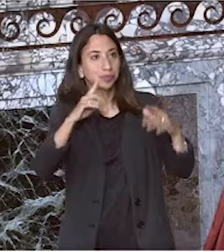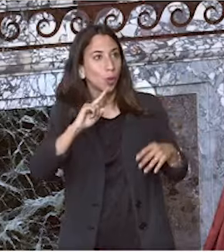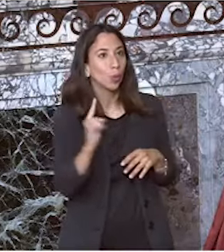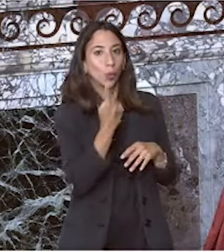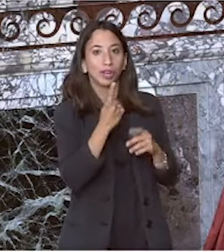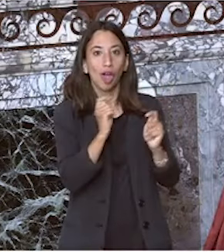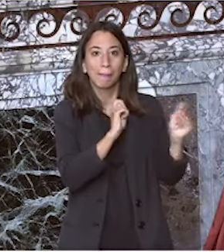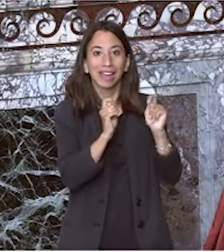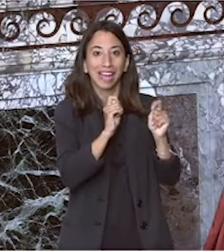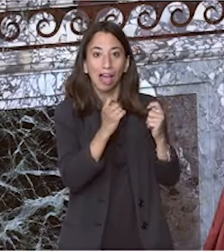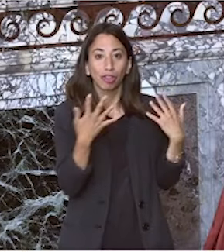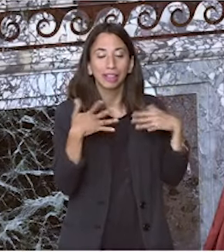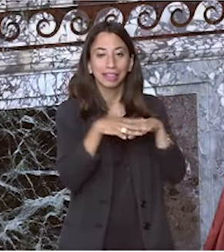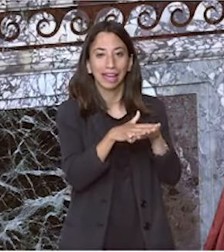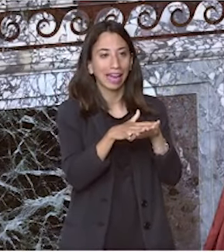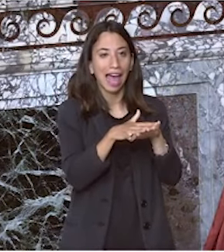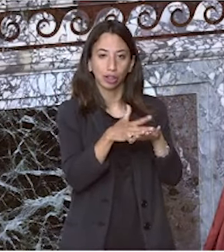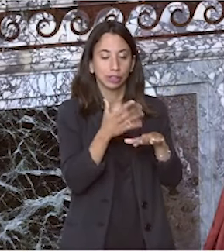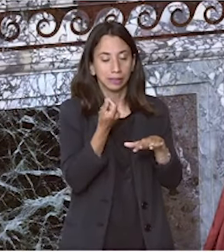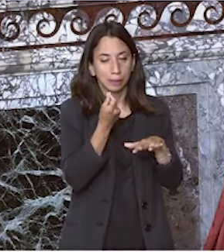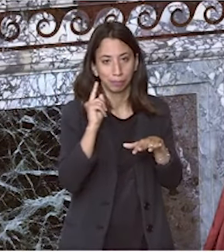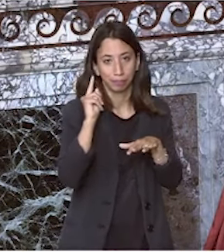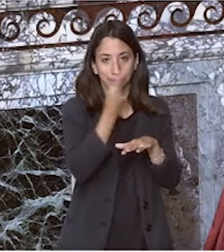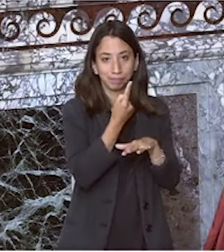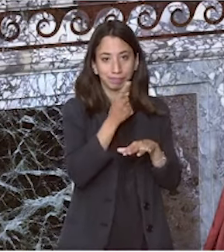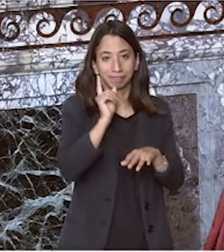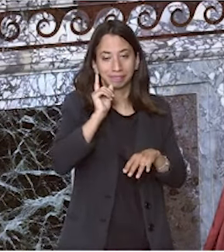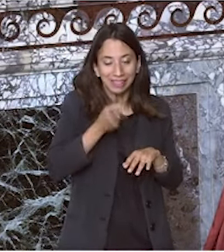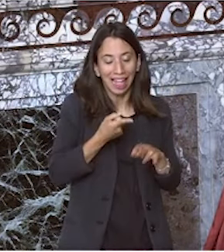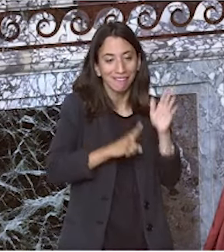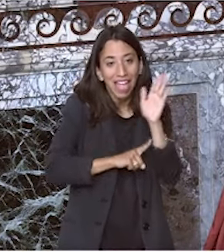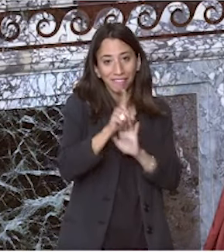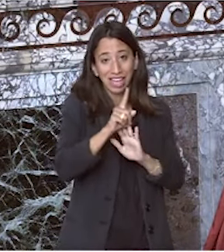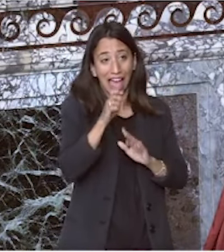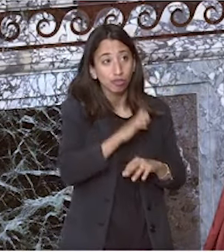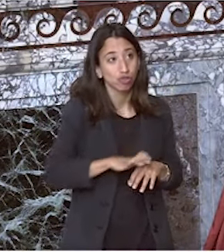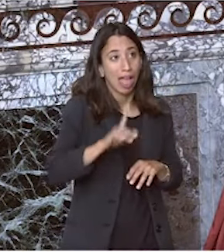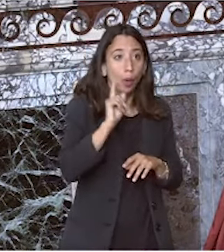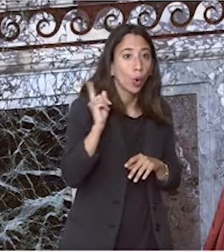integrato se esse non possono operare efficacemente in tutta l'area dell'euro.